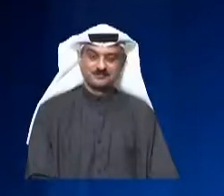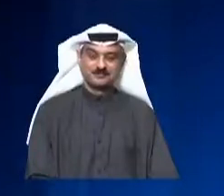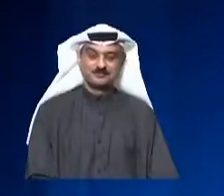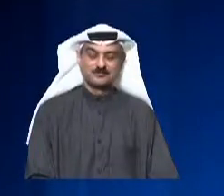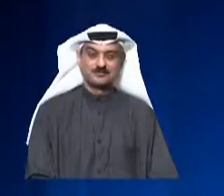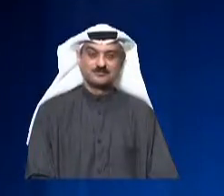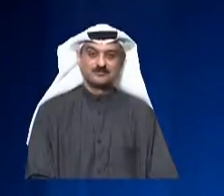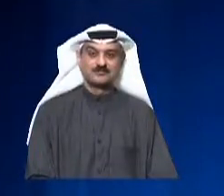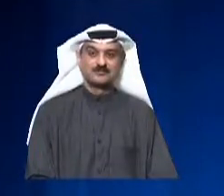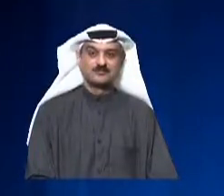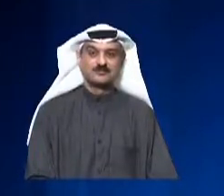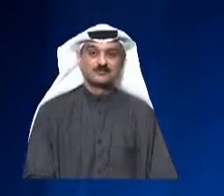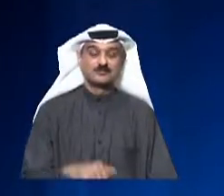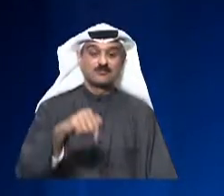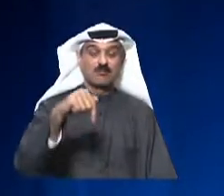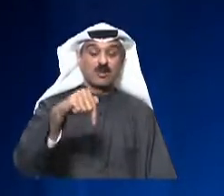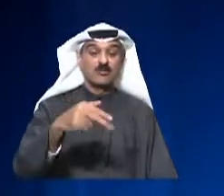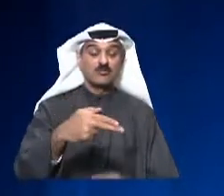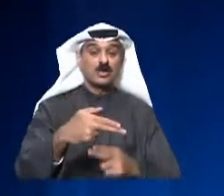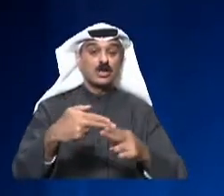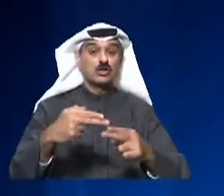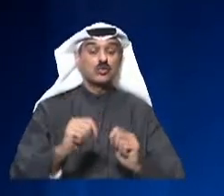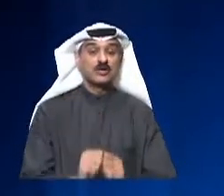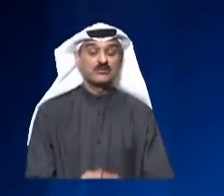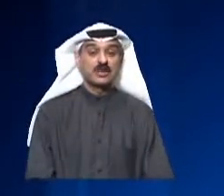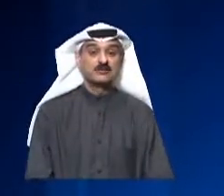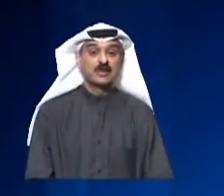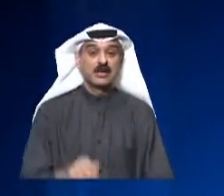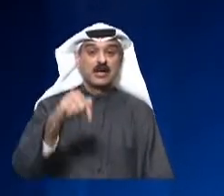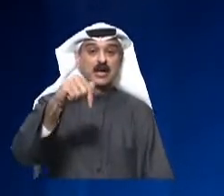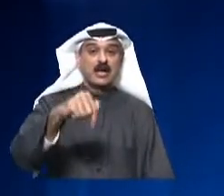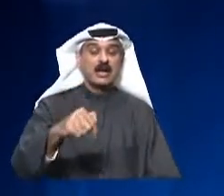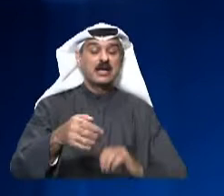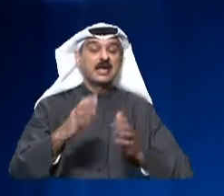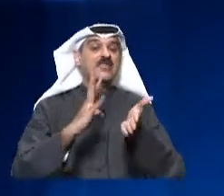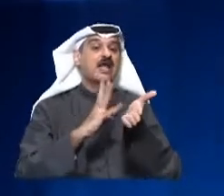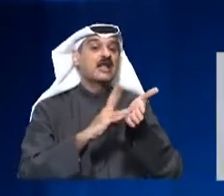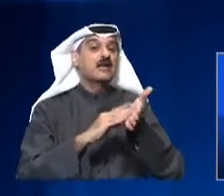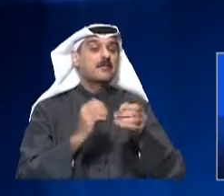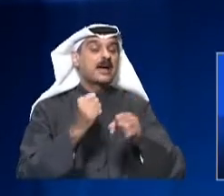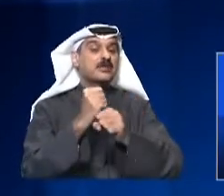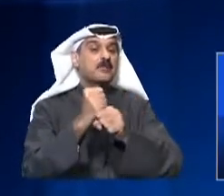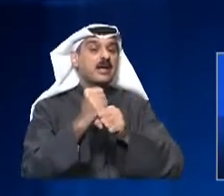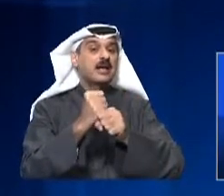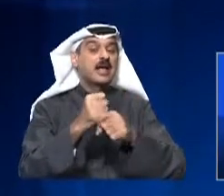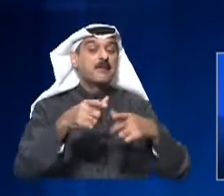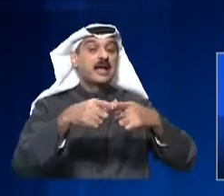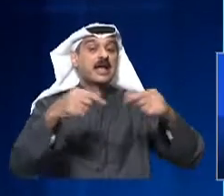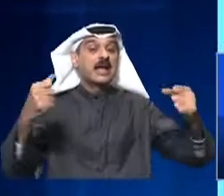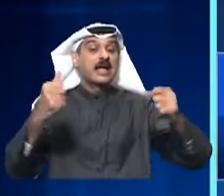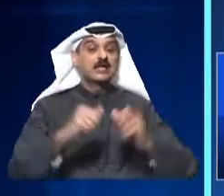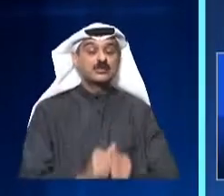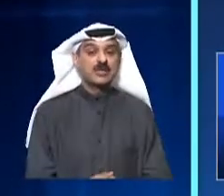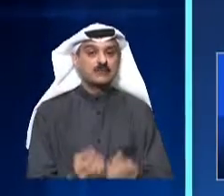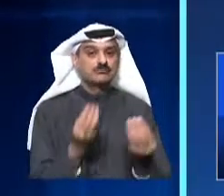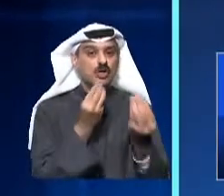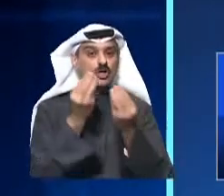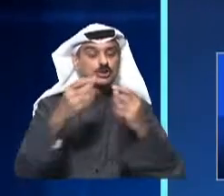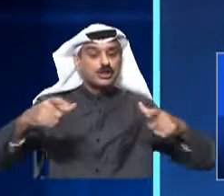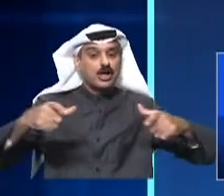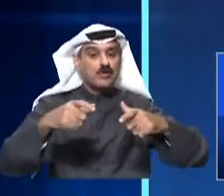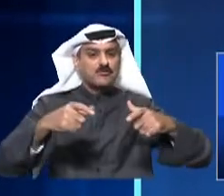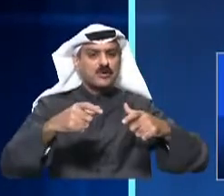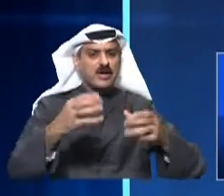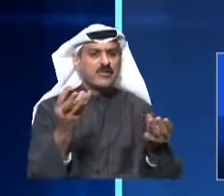قال من سر اللجنة الأولمبية الكويتية حسين المسلم أن المكتب التنفيذي لرؤساء اللجان الأولمبية الخليجية سيناقش في اجتماعه